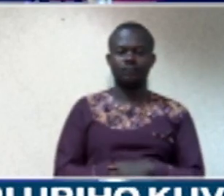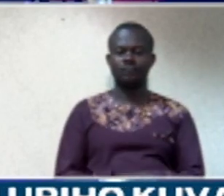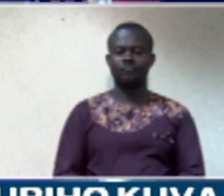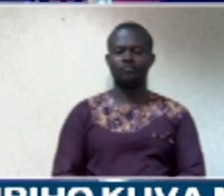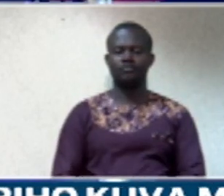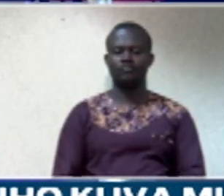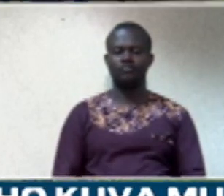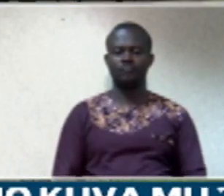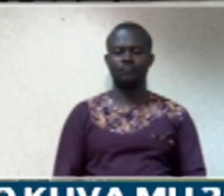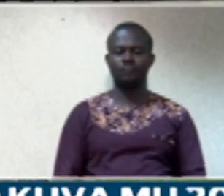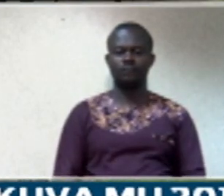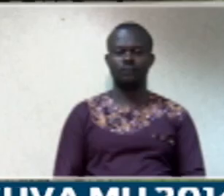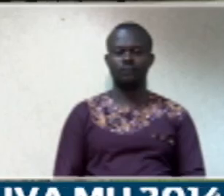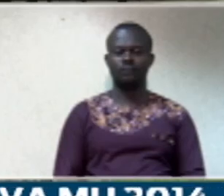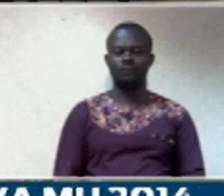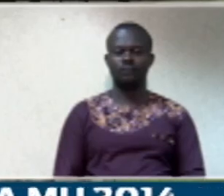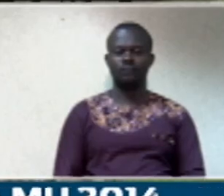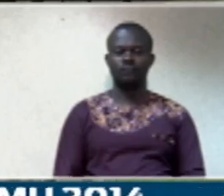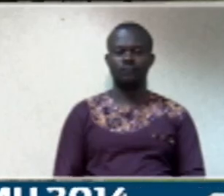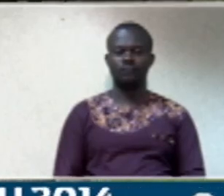Safari Desire.